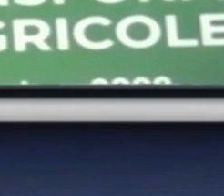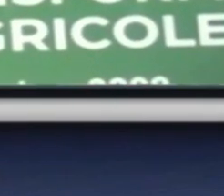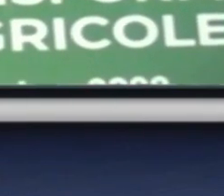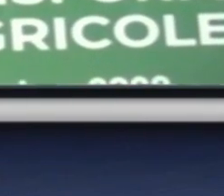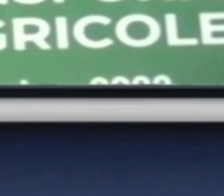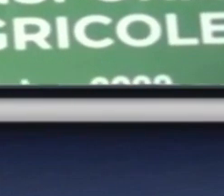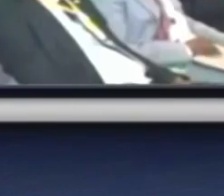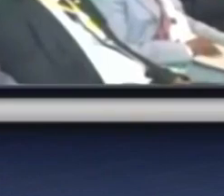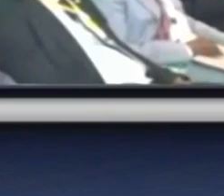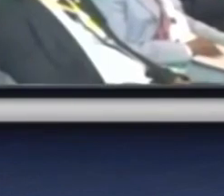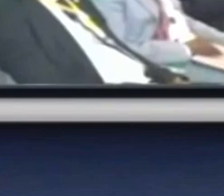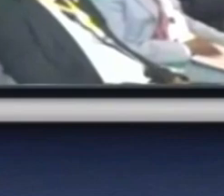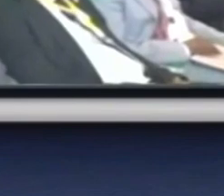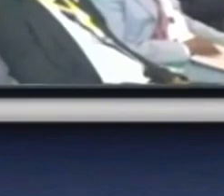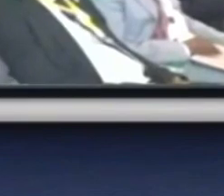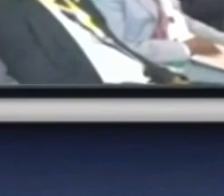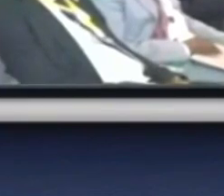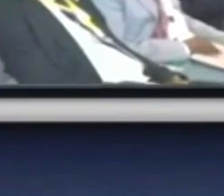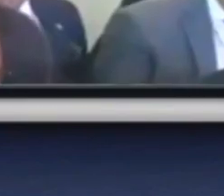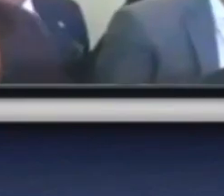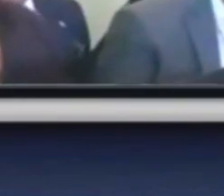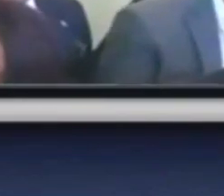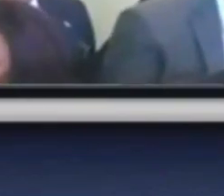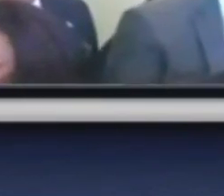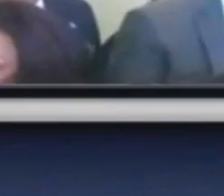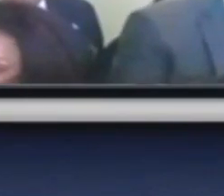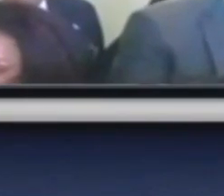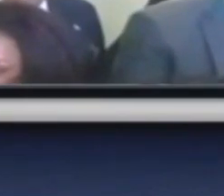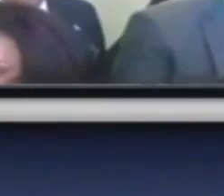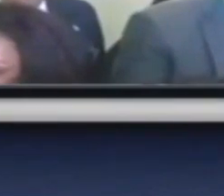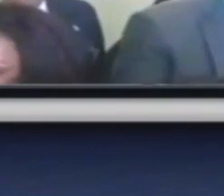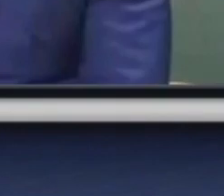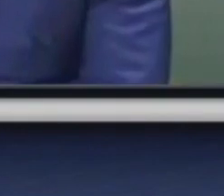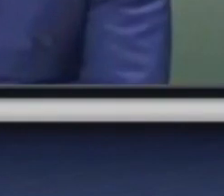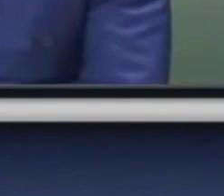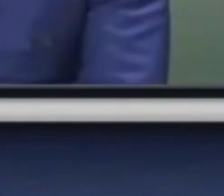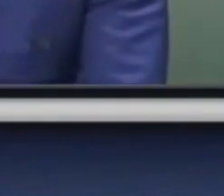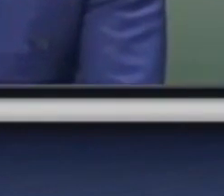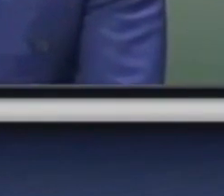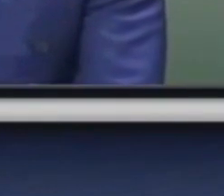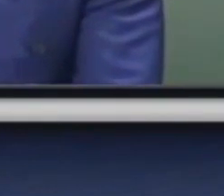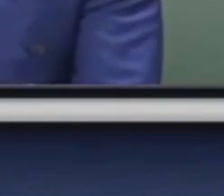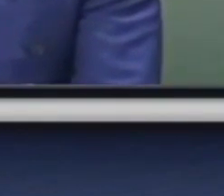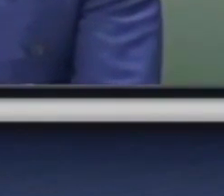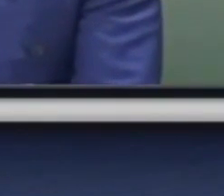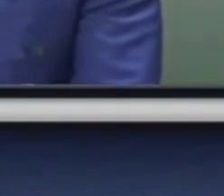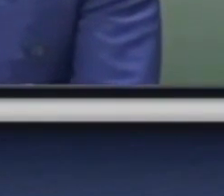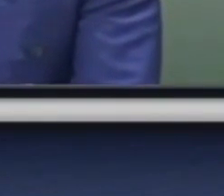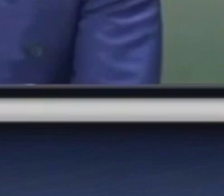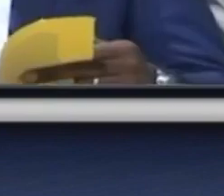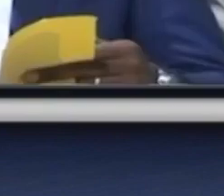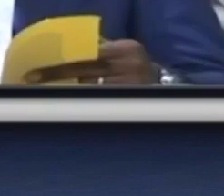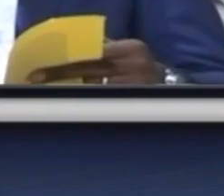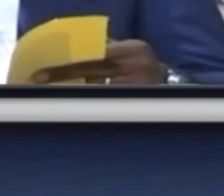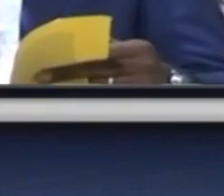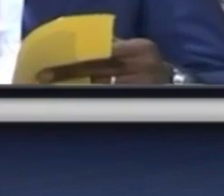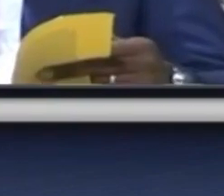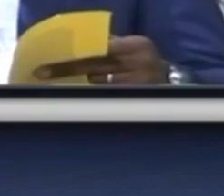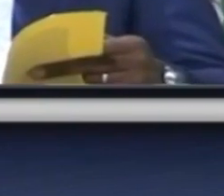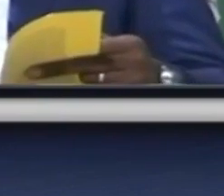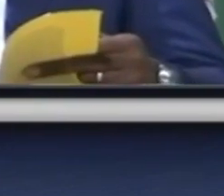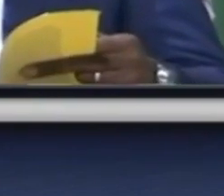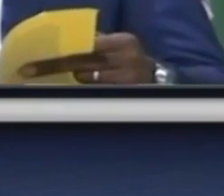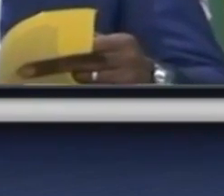l'économie. L'agribusiness Forum international de Kinshasa tourne et retourne le thème « La revanche du sol sur le sous-sol »